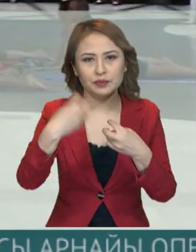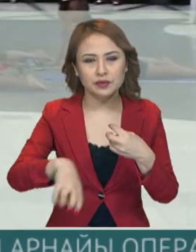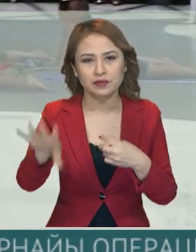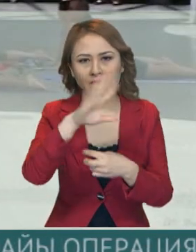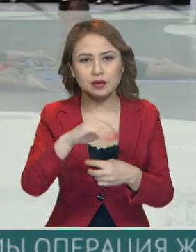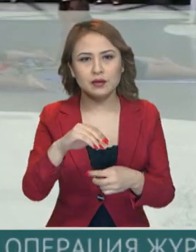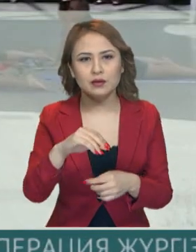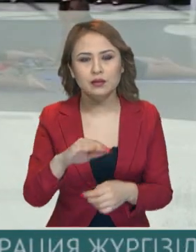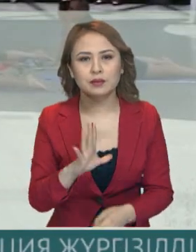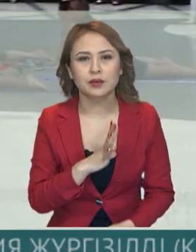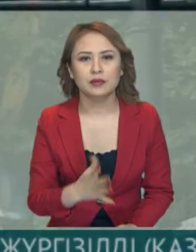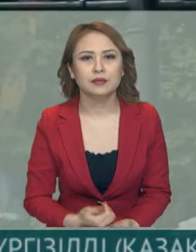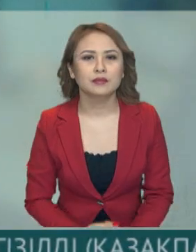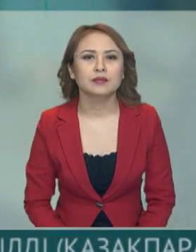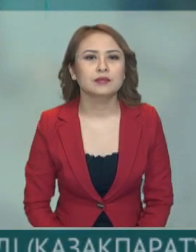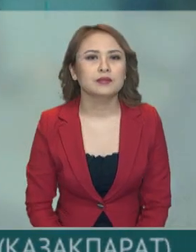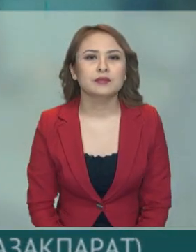шабуылдар себеп болған.